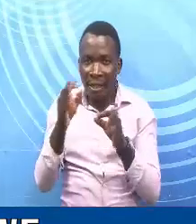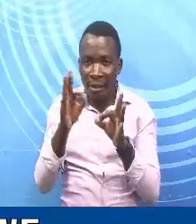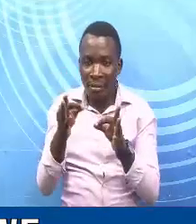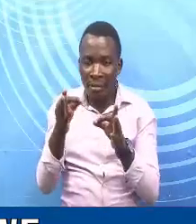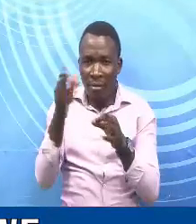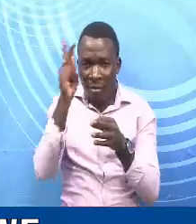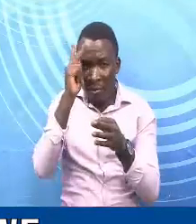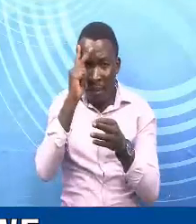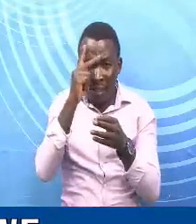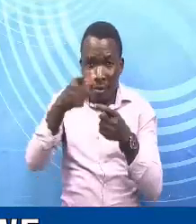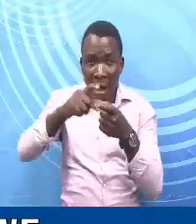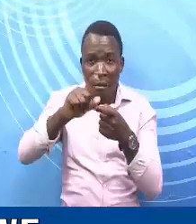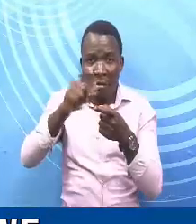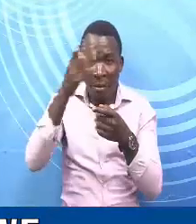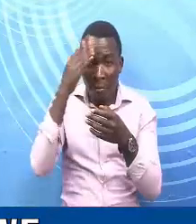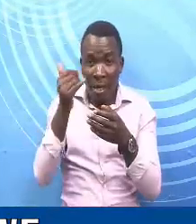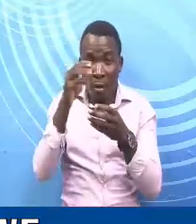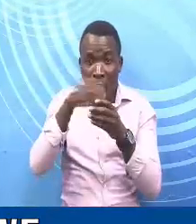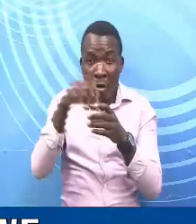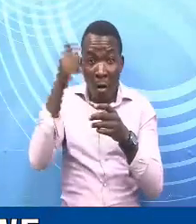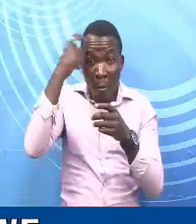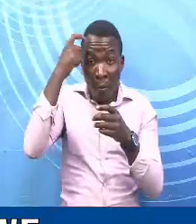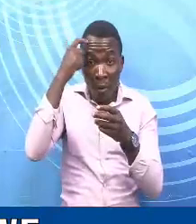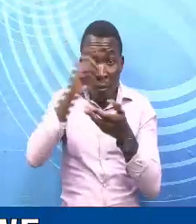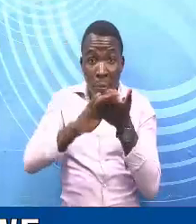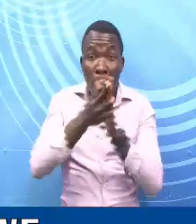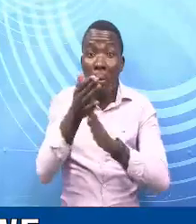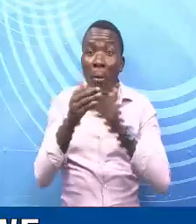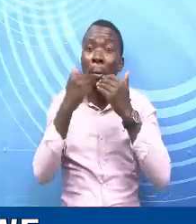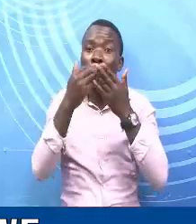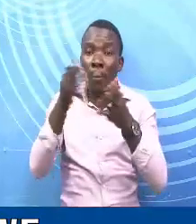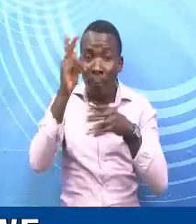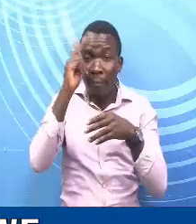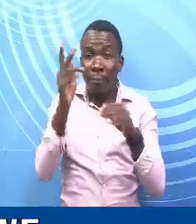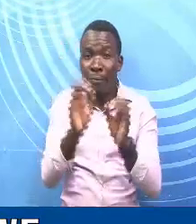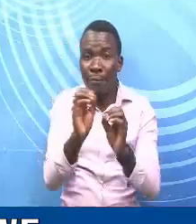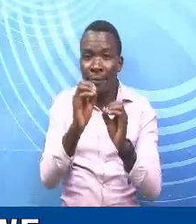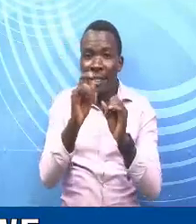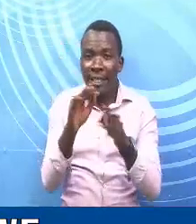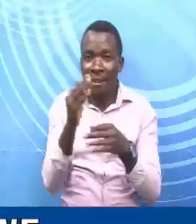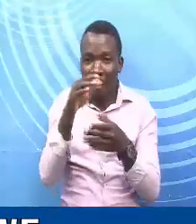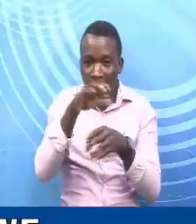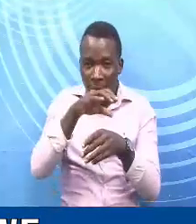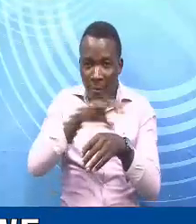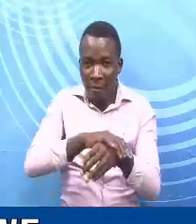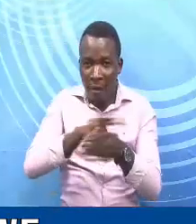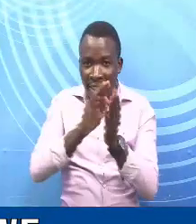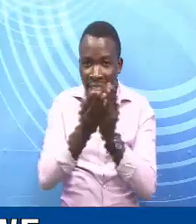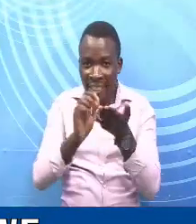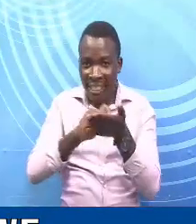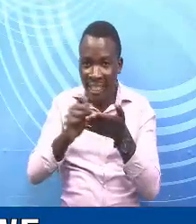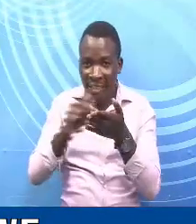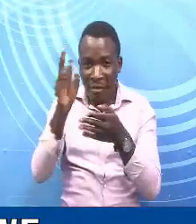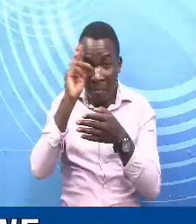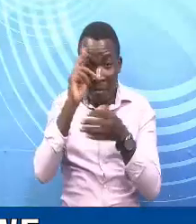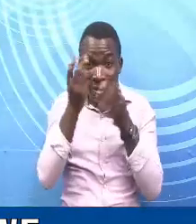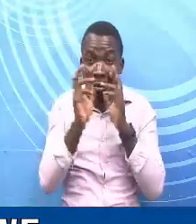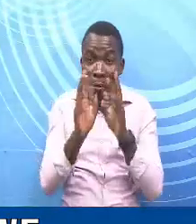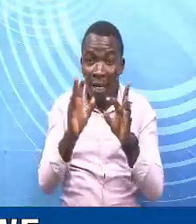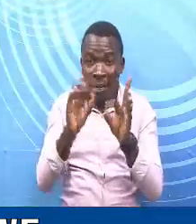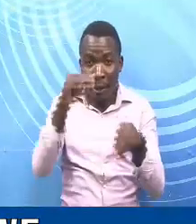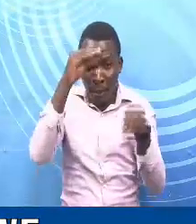kuko mu mutwe bisa nk'aho byisuprime. Umwana niyo ufashe ikayi ukamwibutsa ubona ko n'icyo yize rwose atakibuka cyane